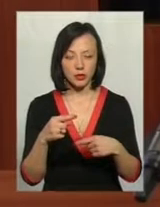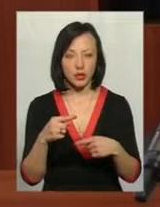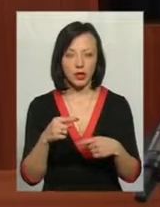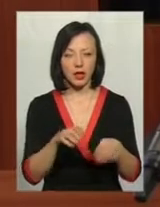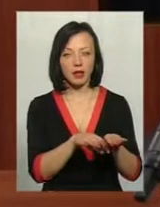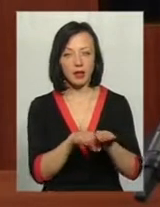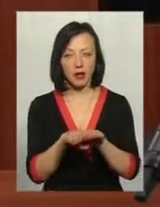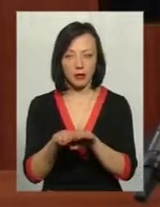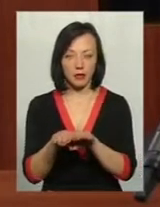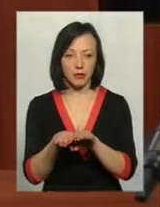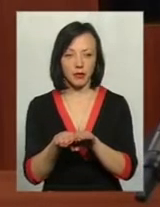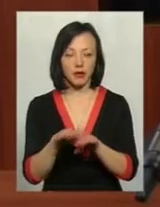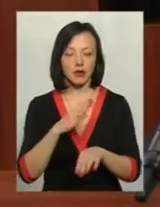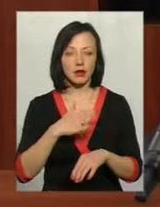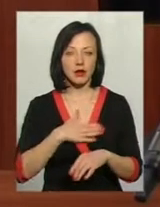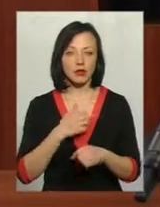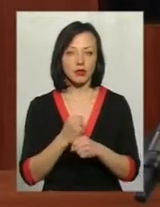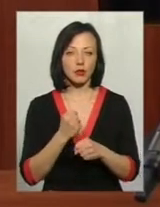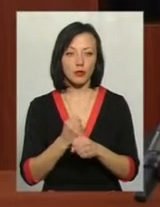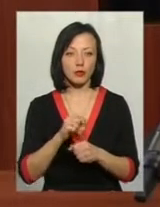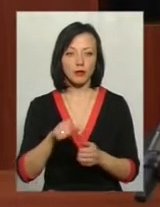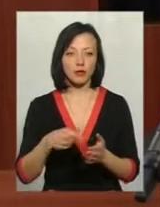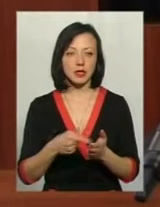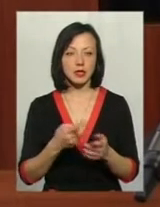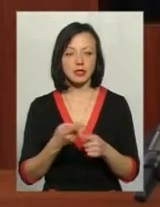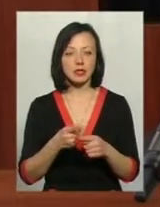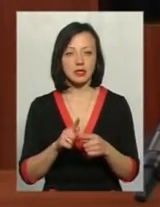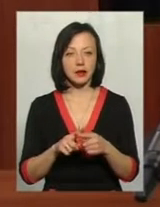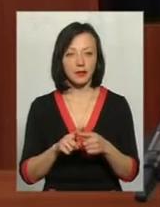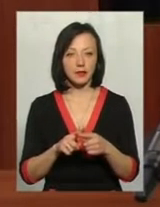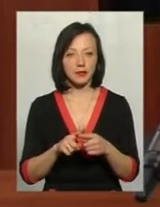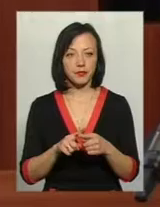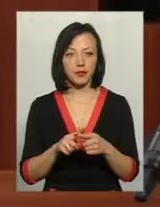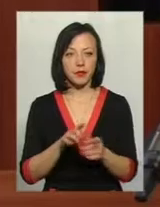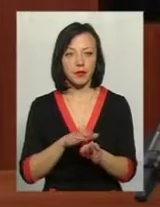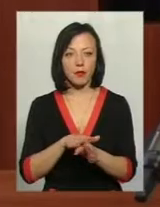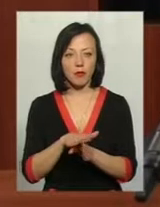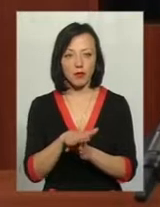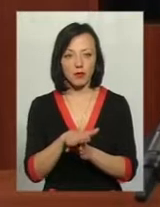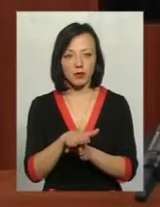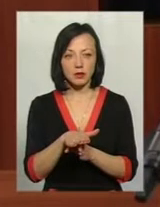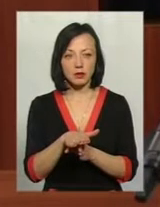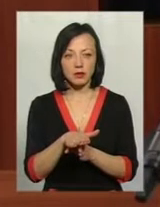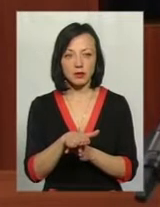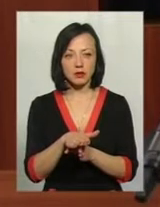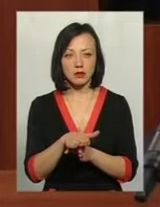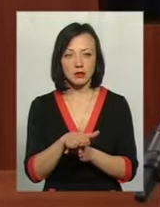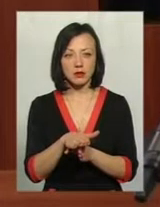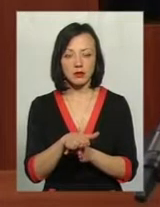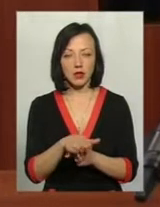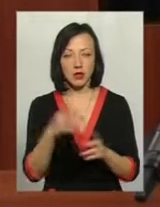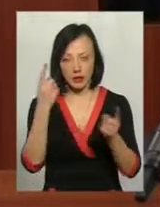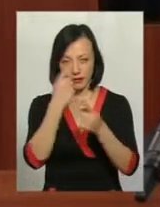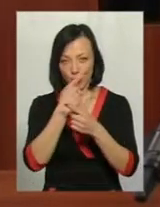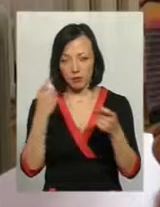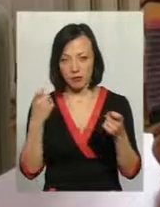етап нашої роботи у місті – це повністю інформатизація